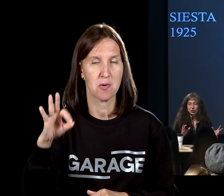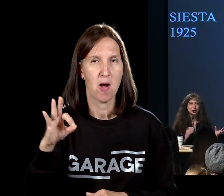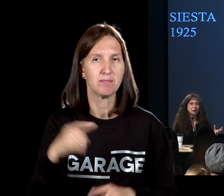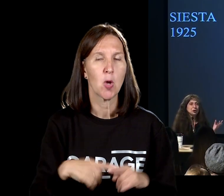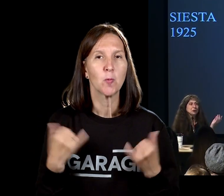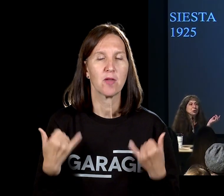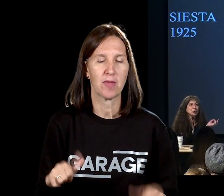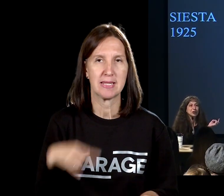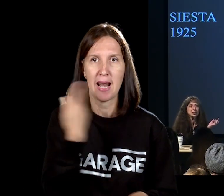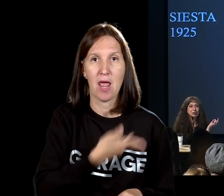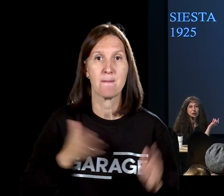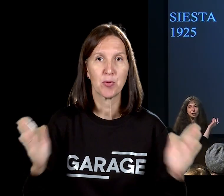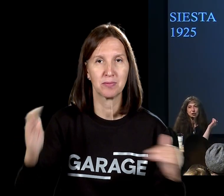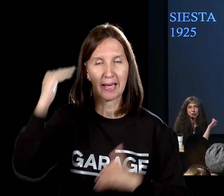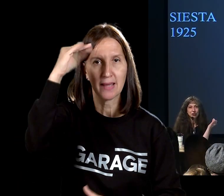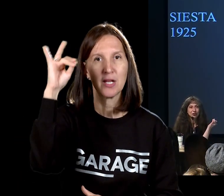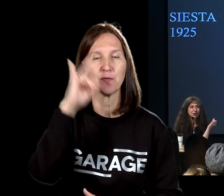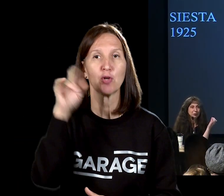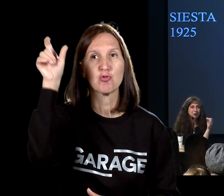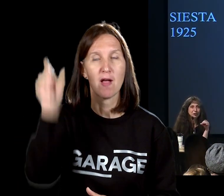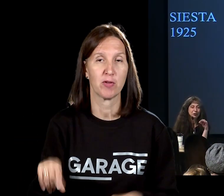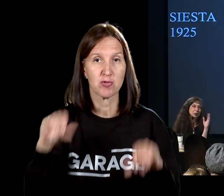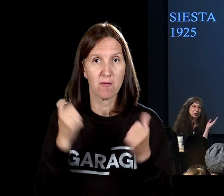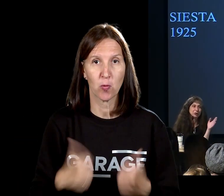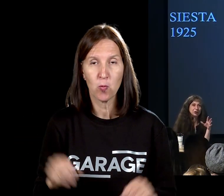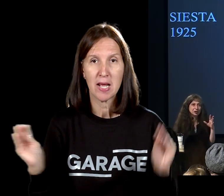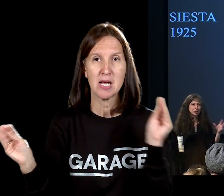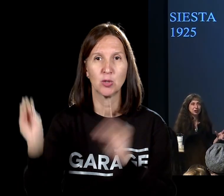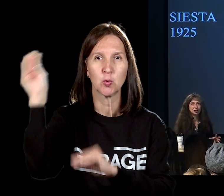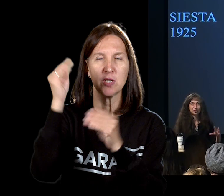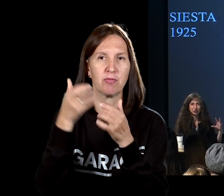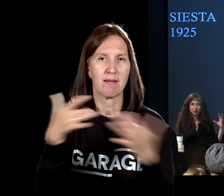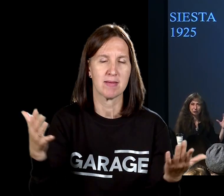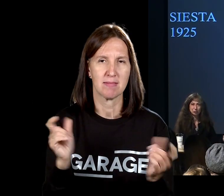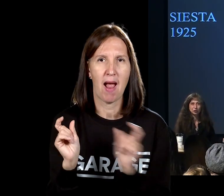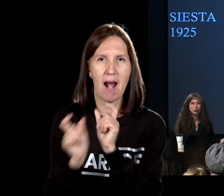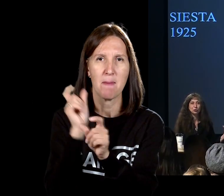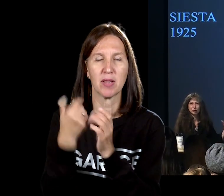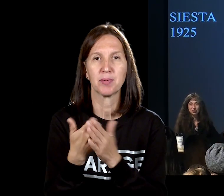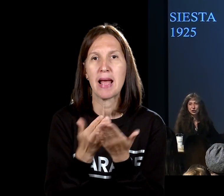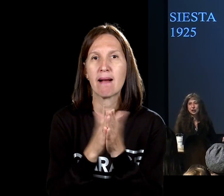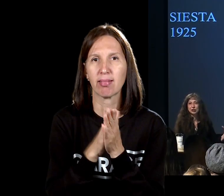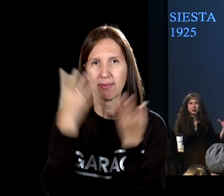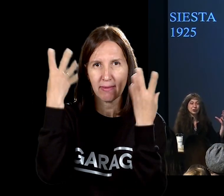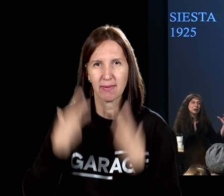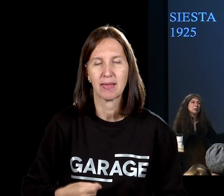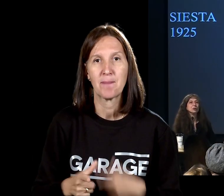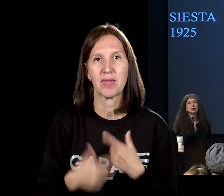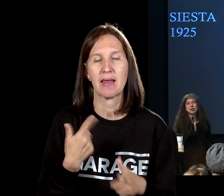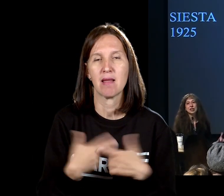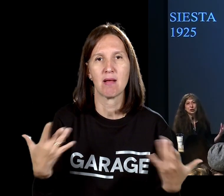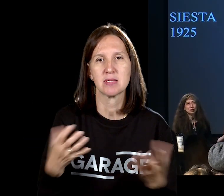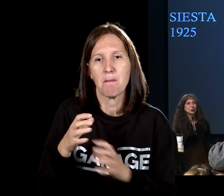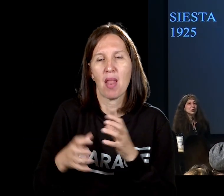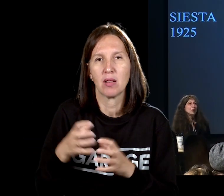портреты, да, удивительные человеческие фигуры, составленные из самых разных элементов, они могут там из книг, из плодов, из овощей, из